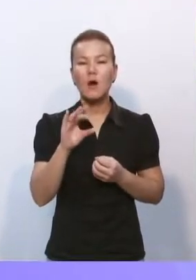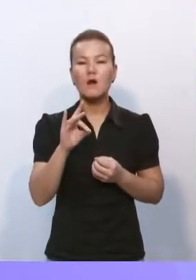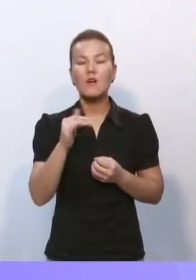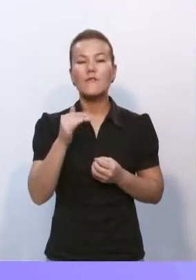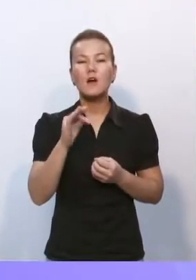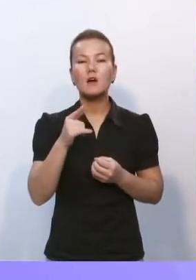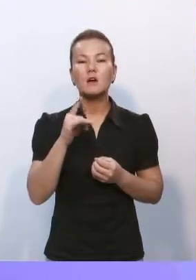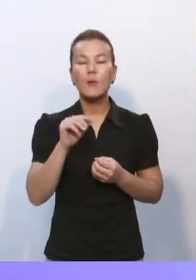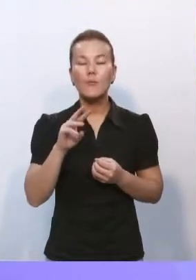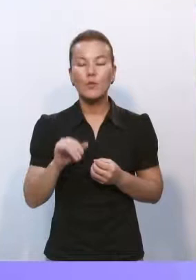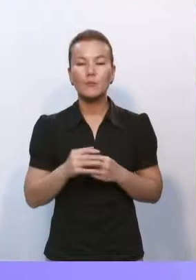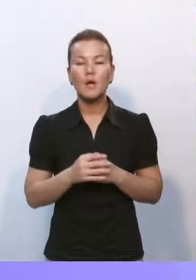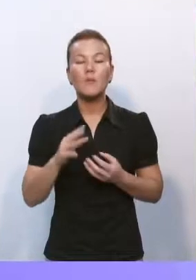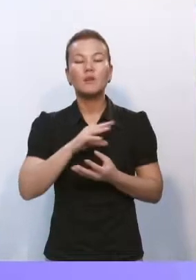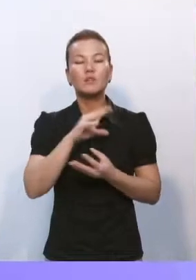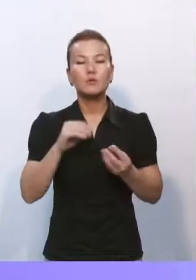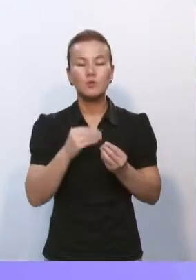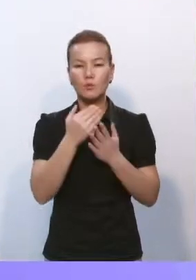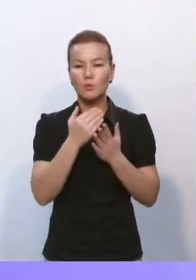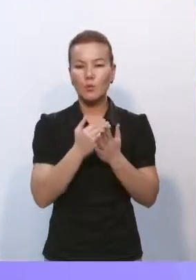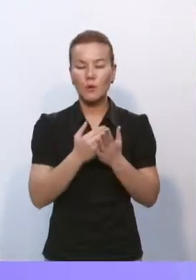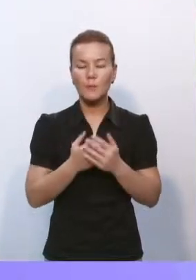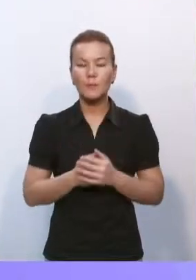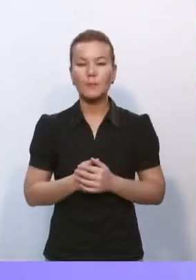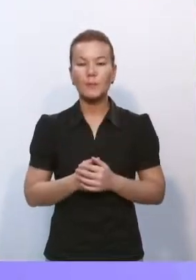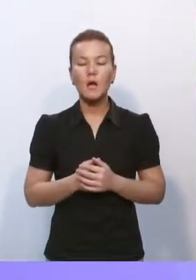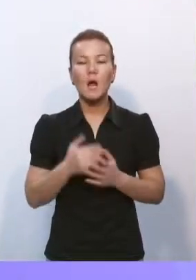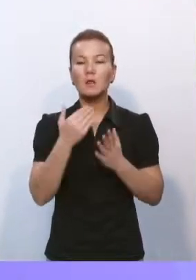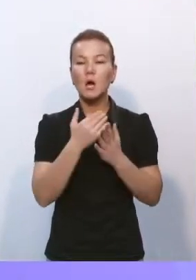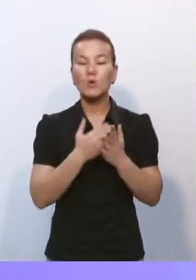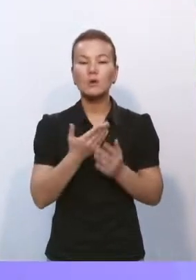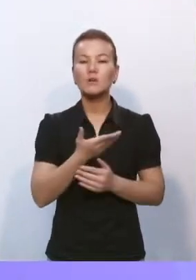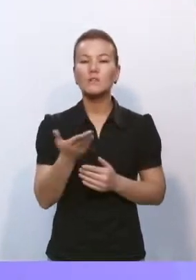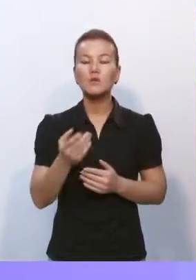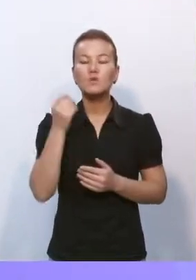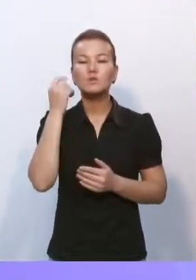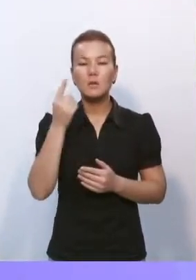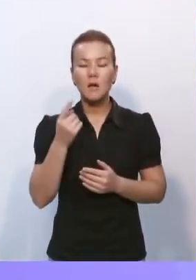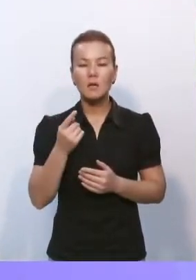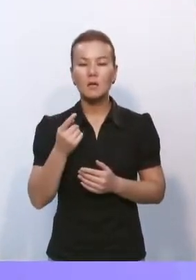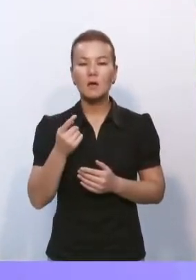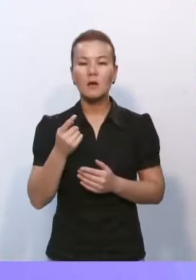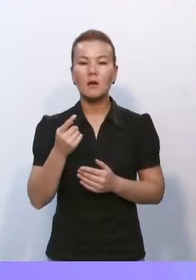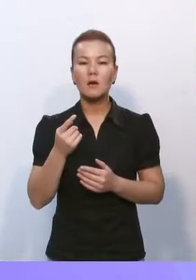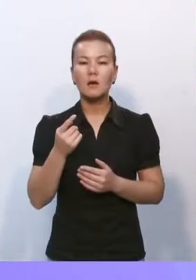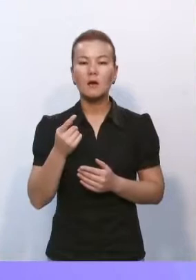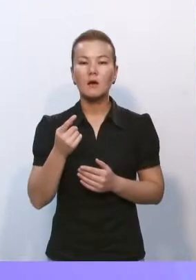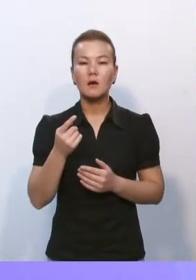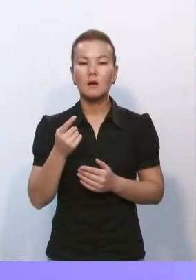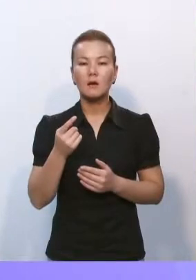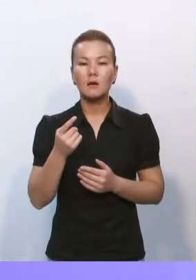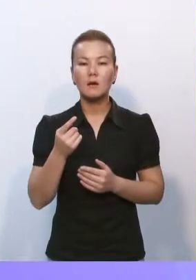Подведем итог нашего урока. На уроке вы узнали,